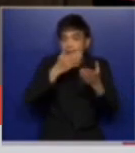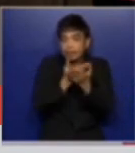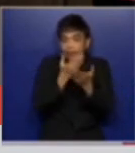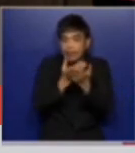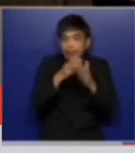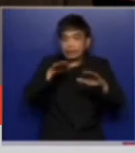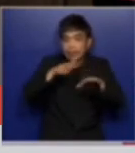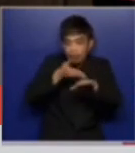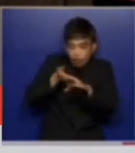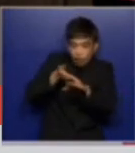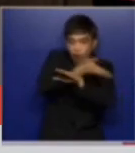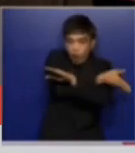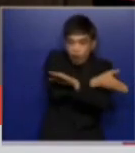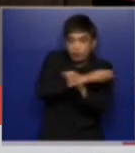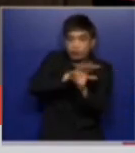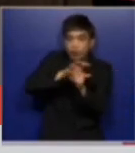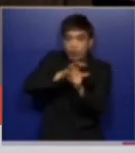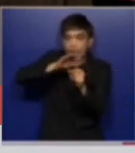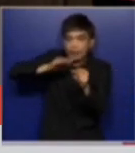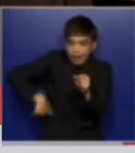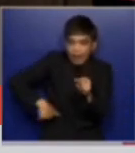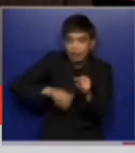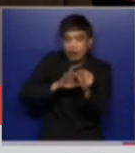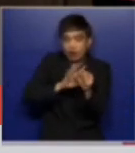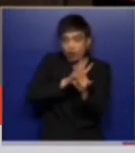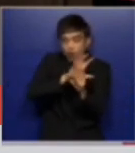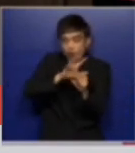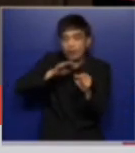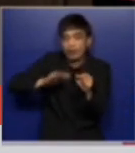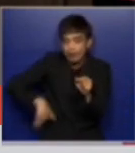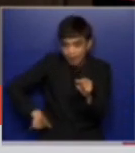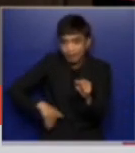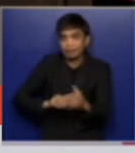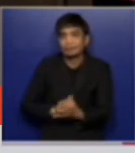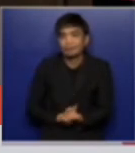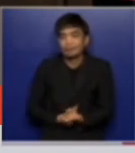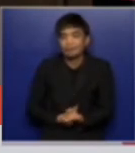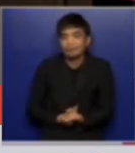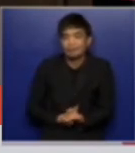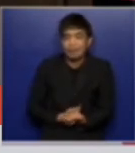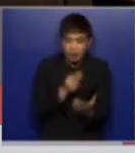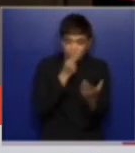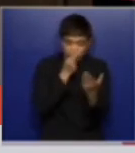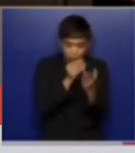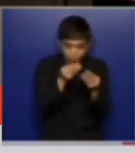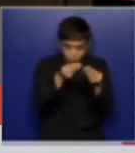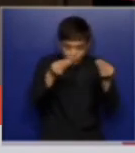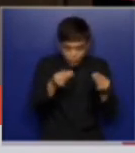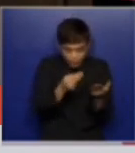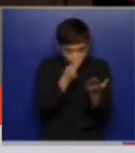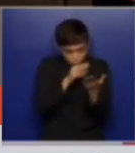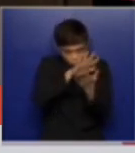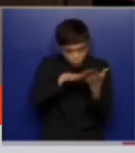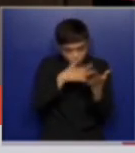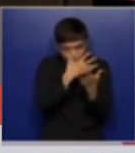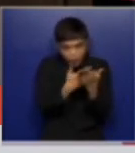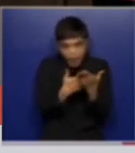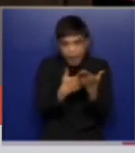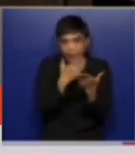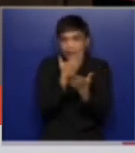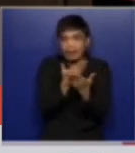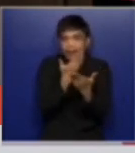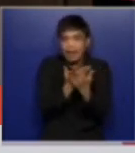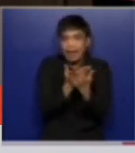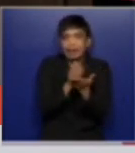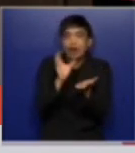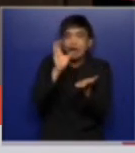ด้วยซ้ำไปท่านประธานที่เคารพครับสิ่งหนึ่งที่ผมได้ดูในรายละเอียดของแผนงานงบประมาณรายจ่ายประจำปีใน